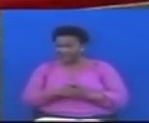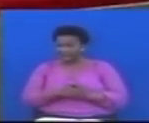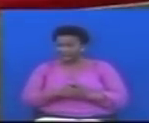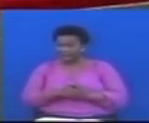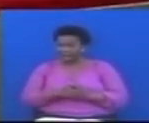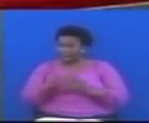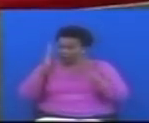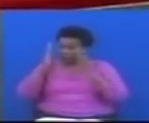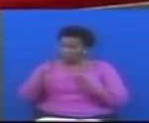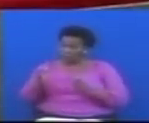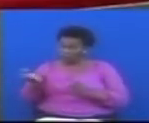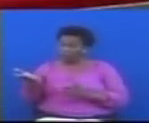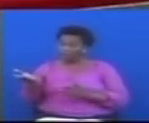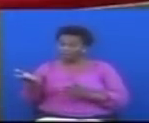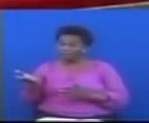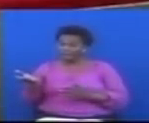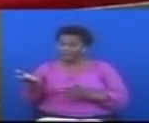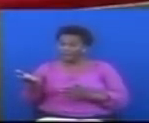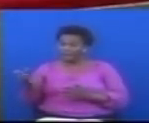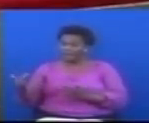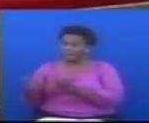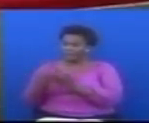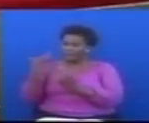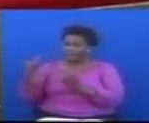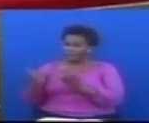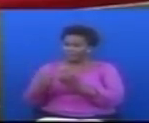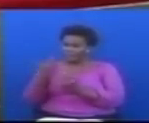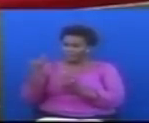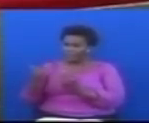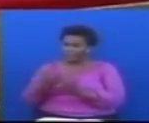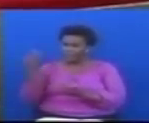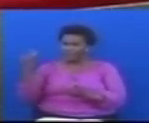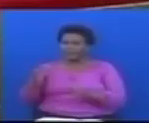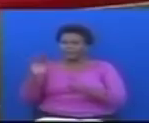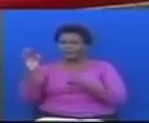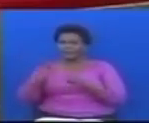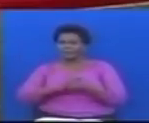Kuchauka ameelezea swali lake la nyongeza kwamba